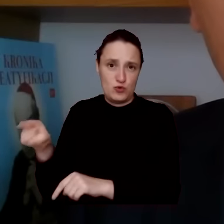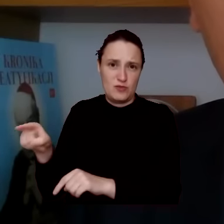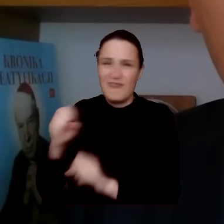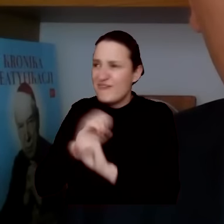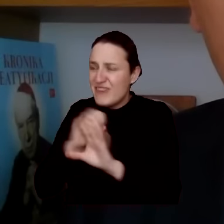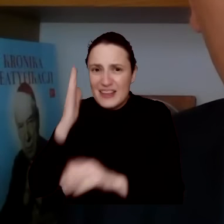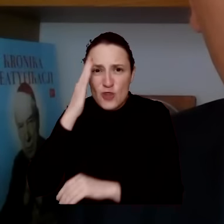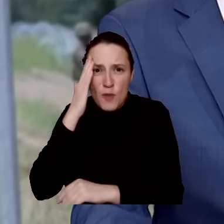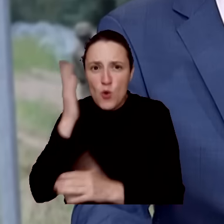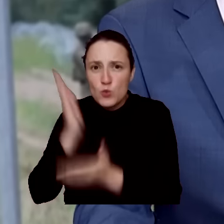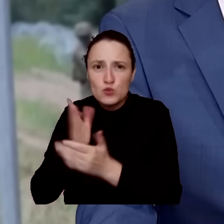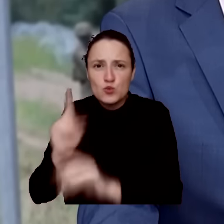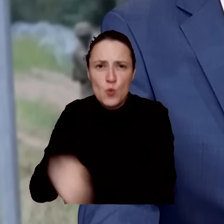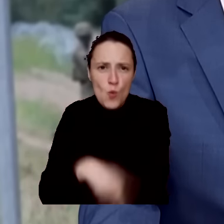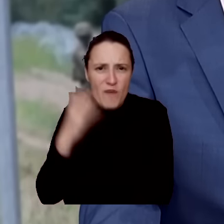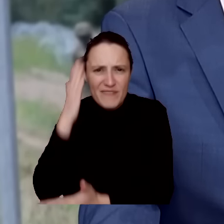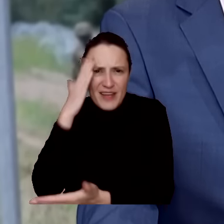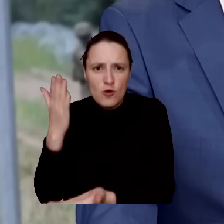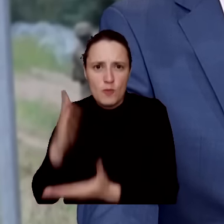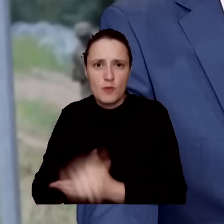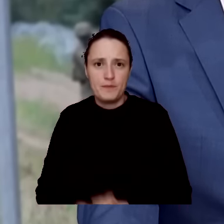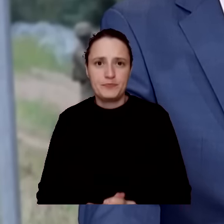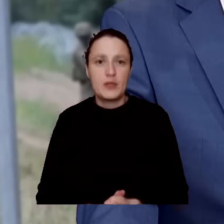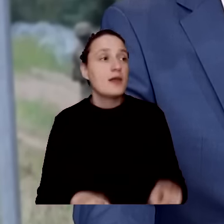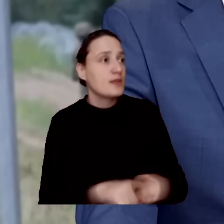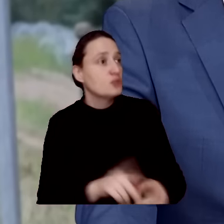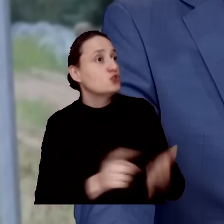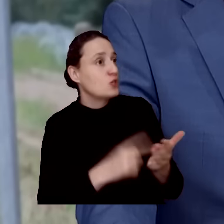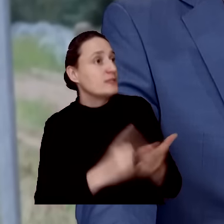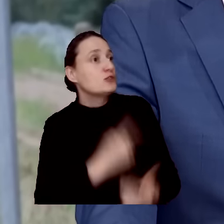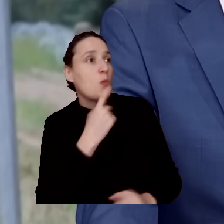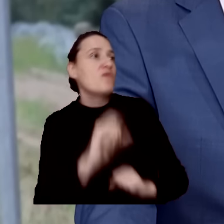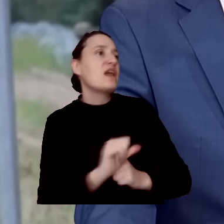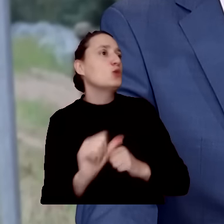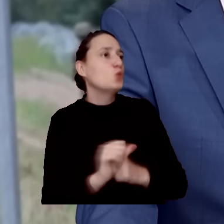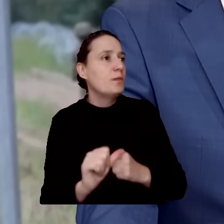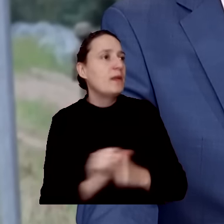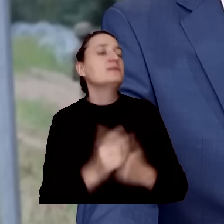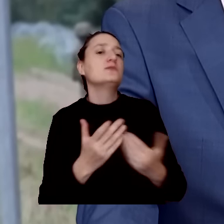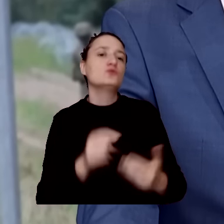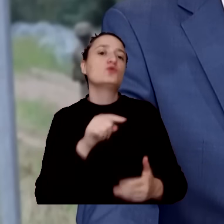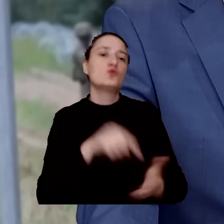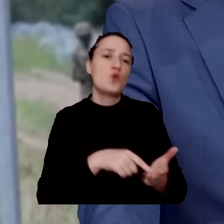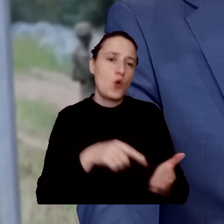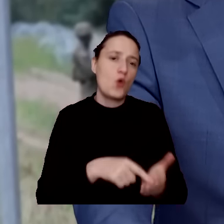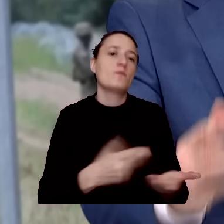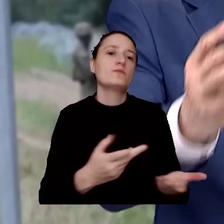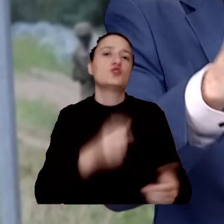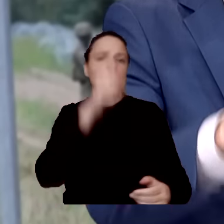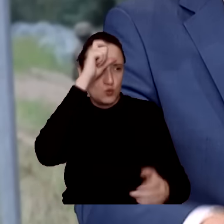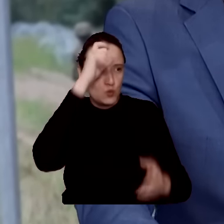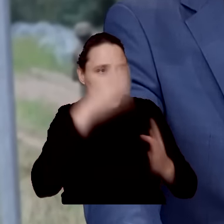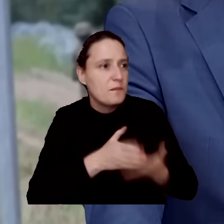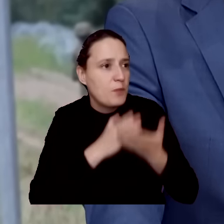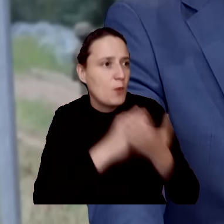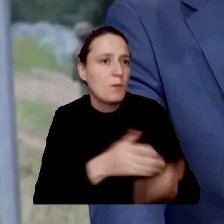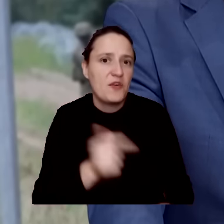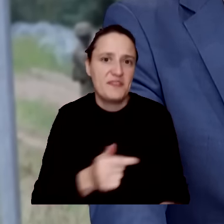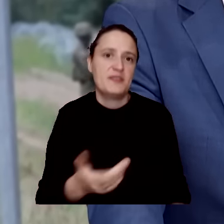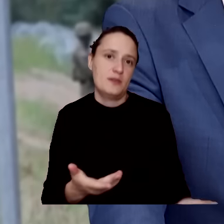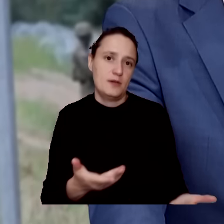A jednocześnie bardzo często używany jest ten argument, argumentum ad misericordiam. Zresztą wspominał o